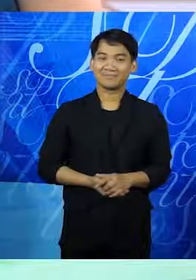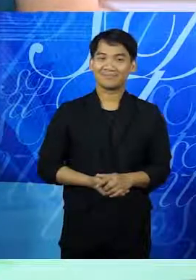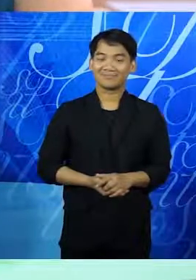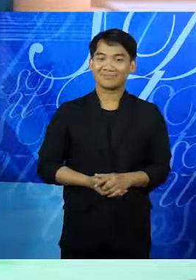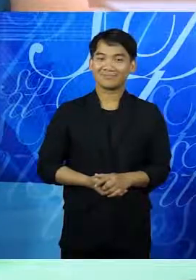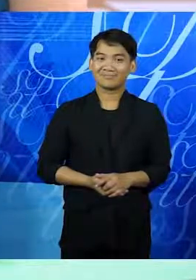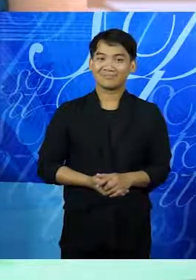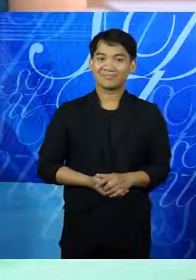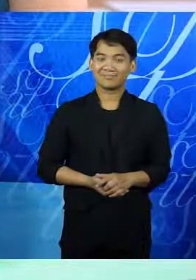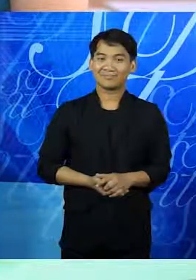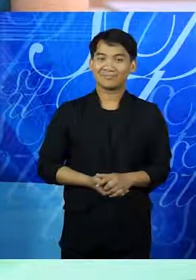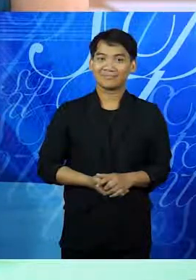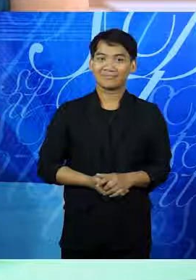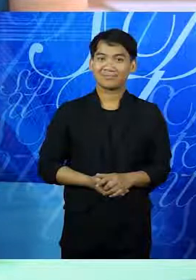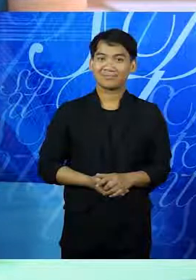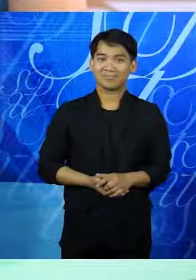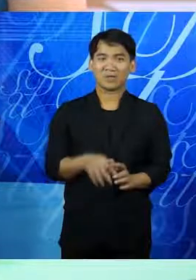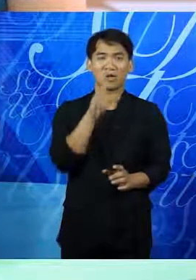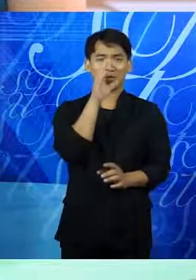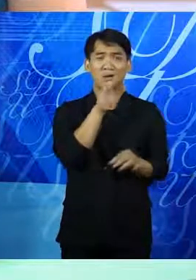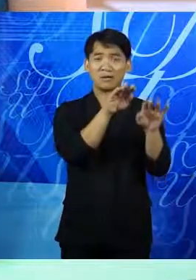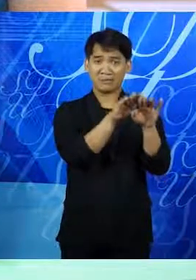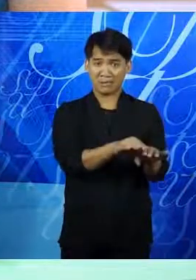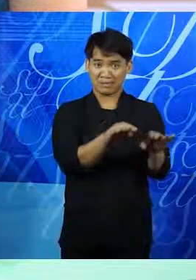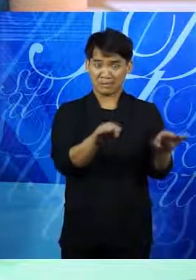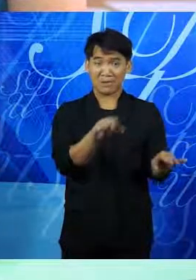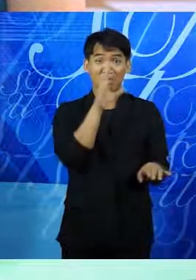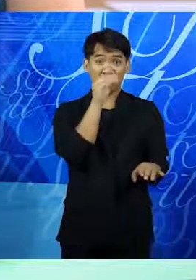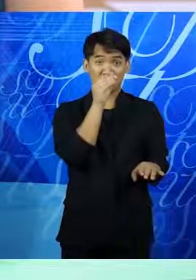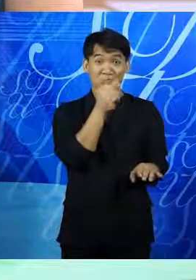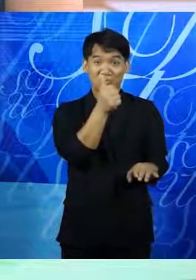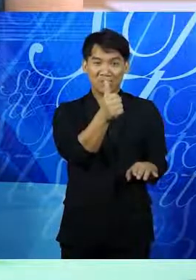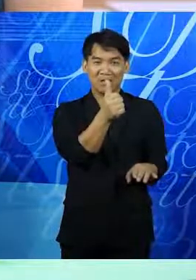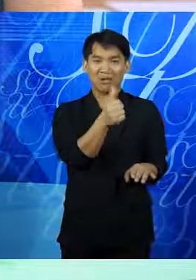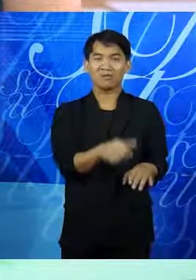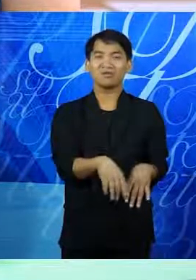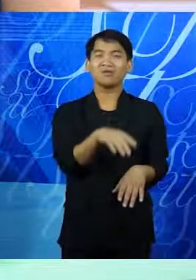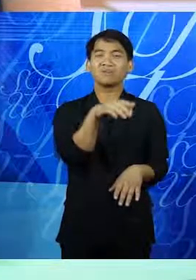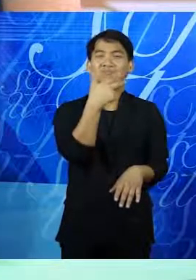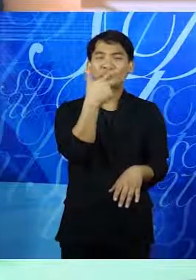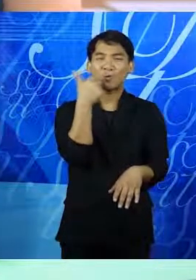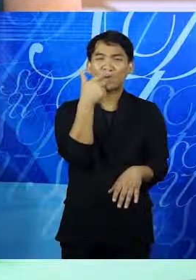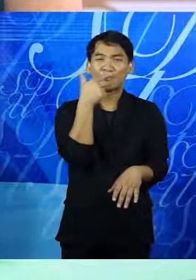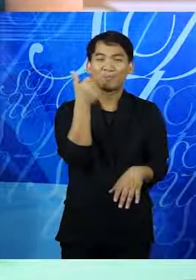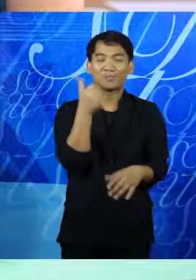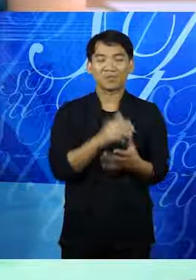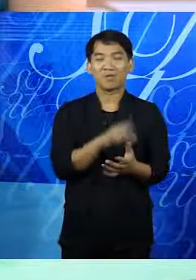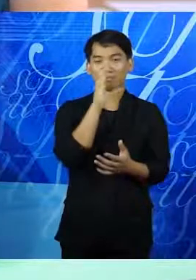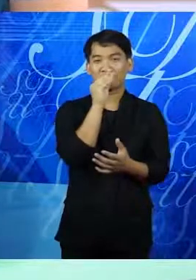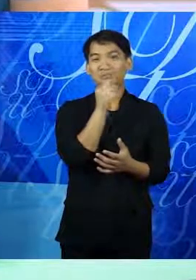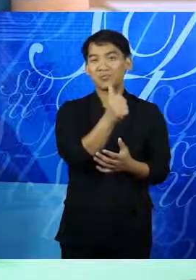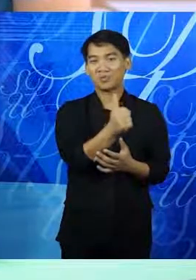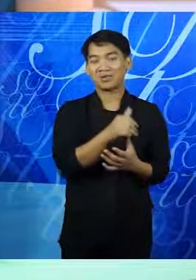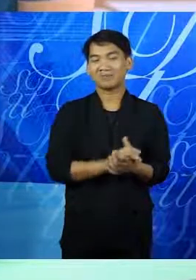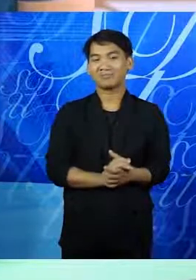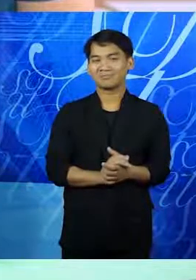สำหรับขั้นตอนนี้นะคะเด็กจะเริ่มพูดคำว่าขนมหรือขนมออกมาในส่วนท้ายนะคะซึ่ง